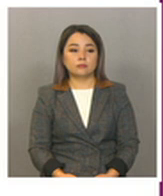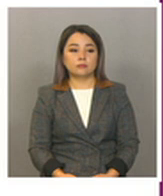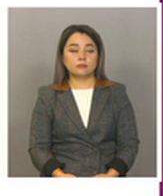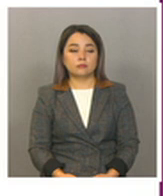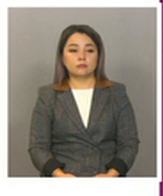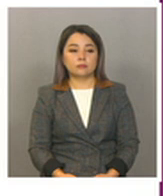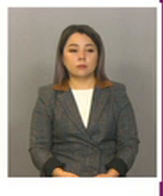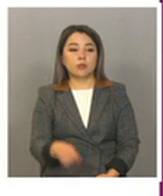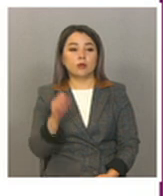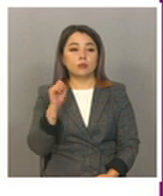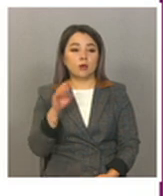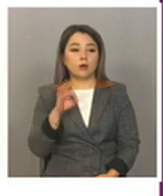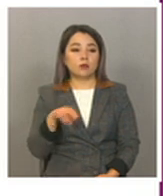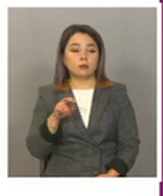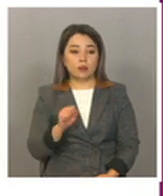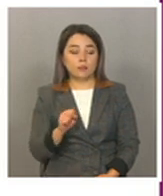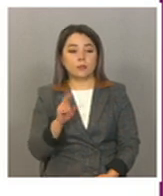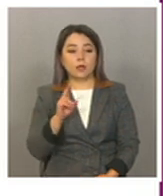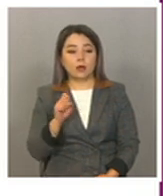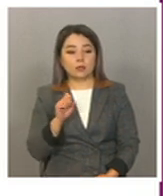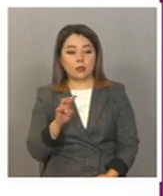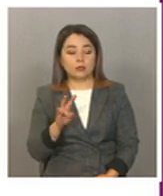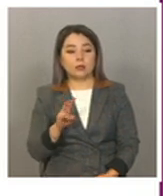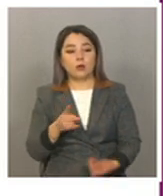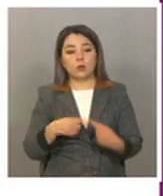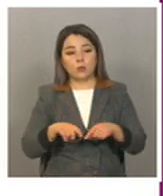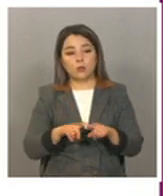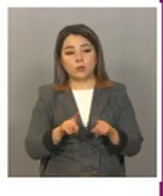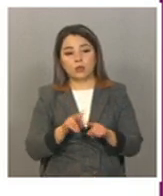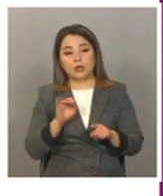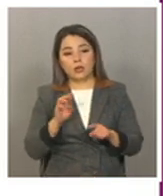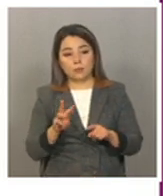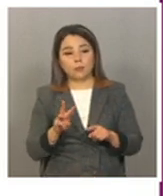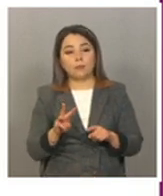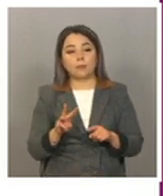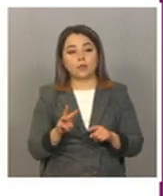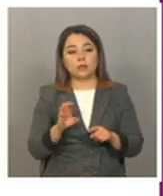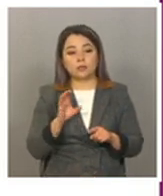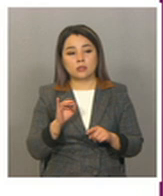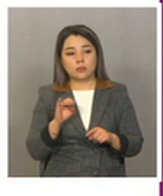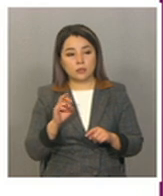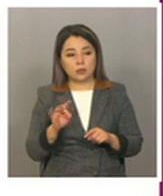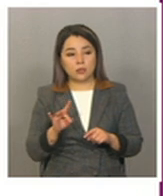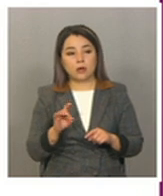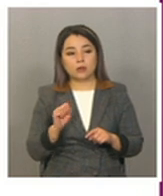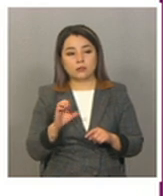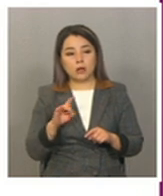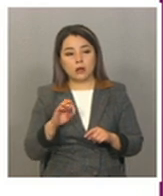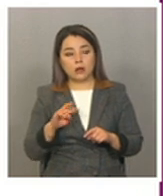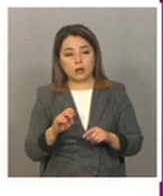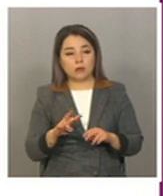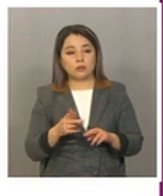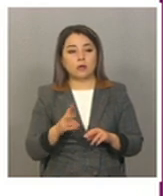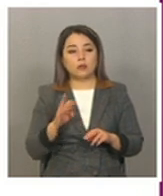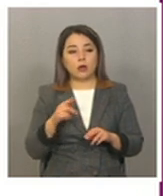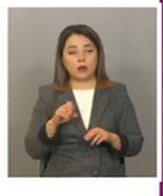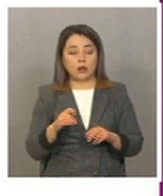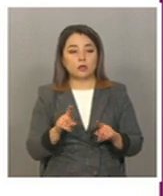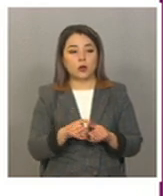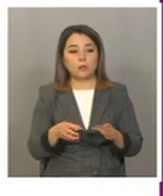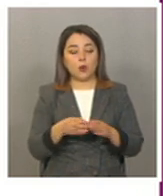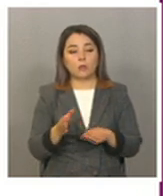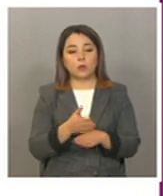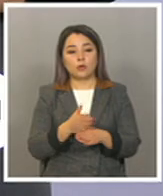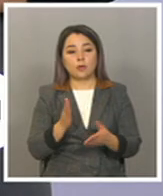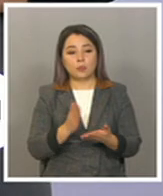Алтын Орда Қазан хандығы, Ноғай ордасы, Қырым хандығы, Сібір хандығы және Астрахан хандығына бөлінген